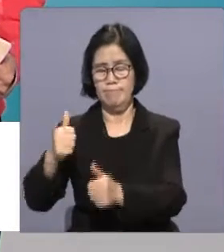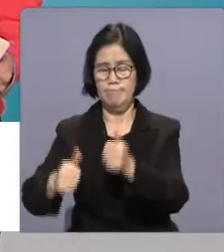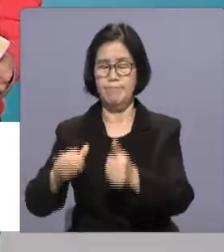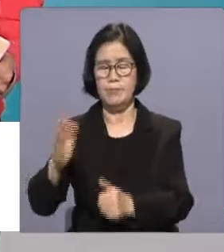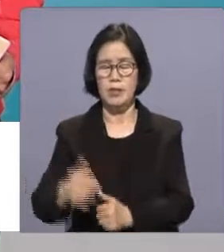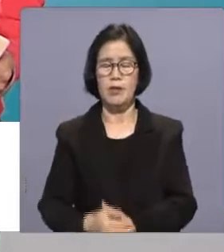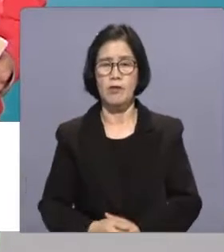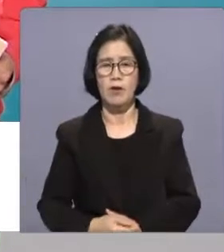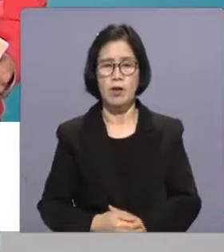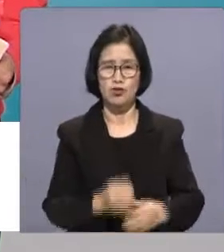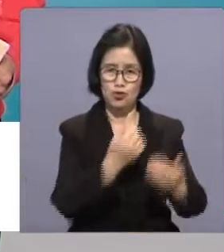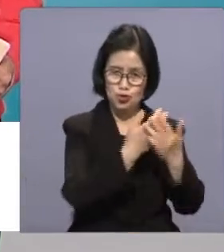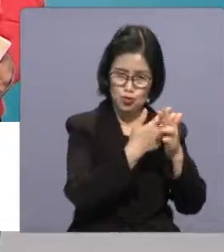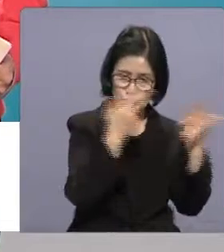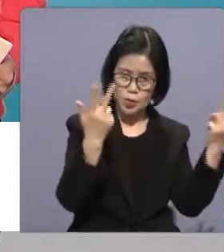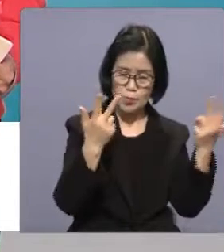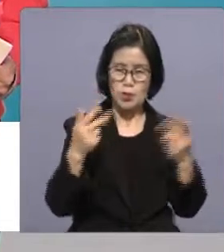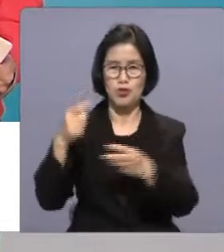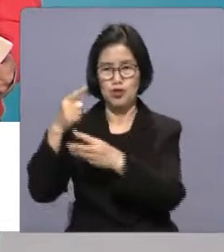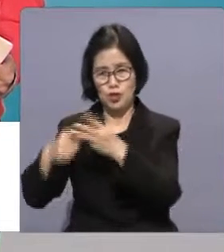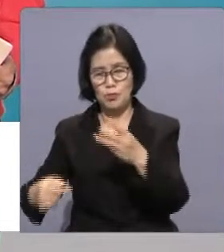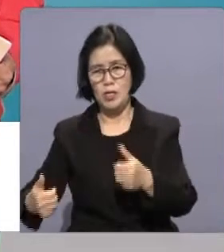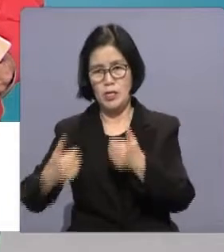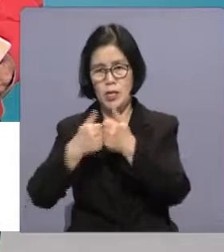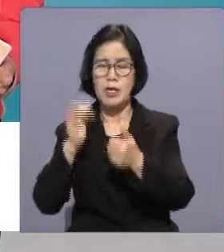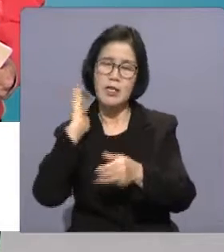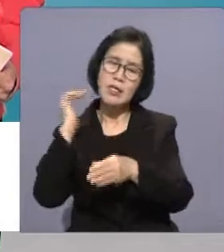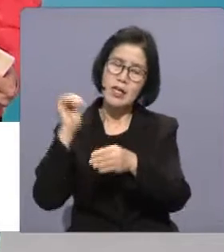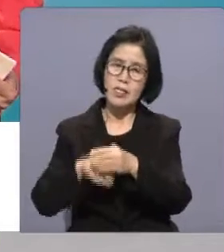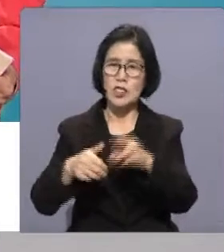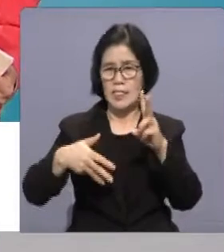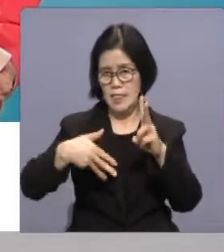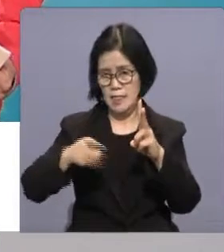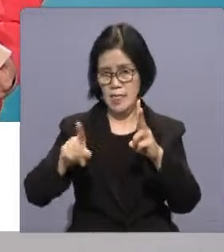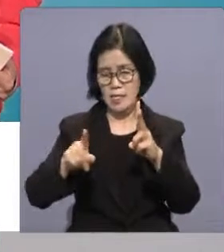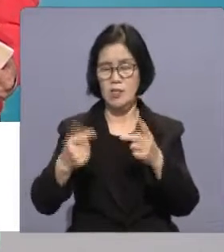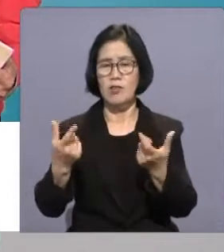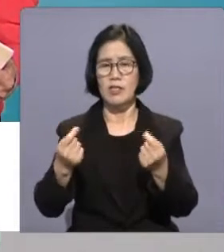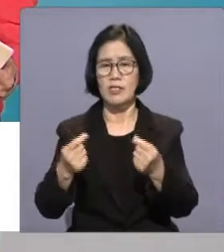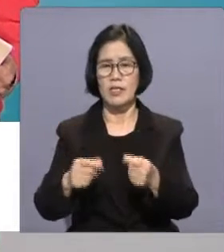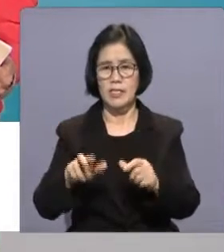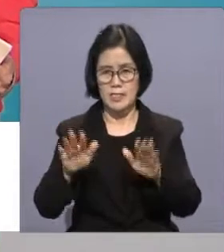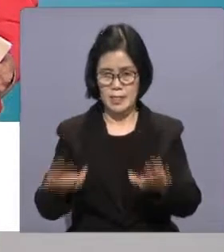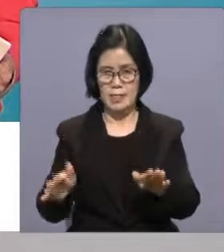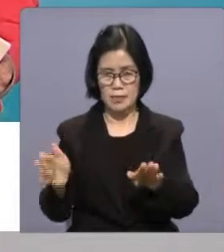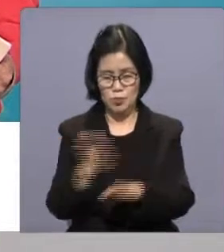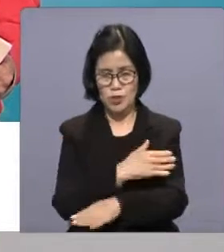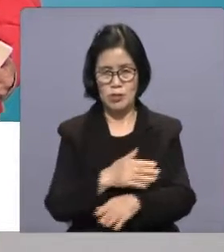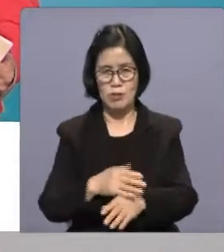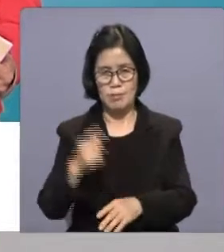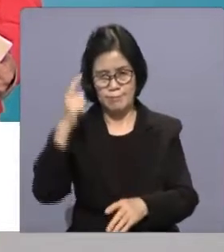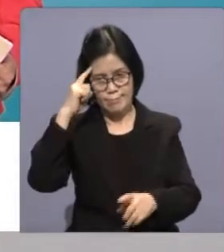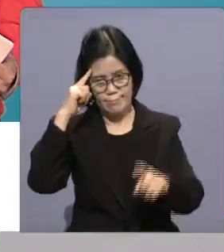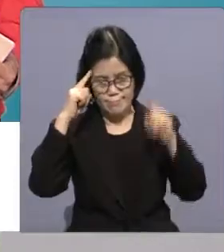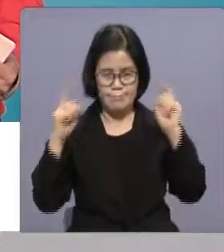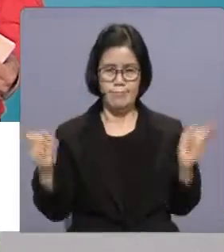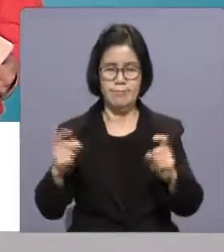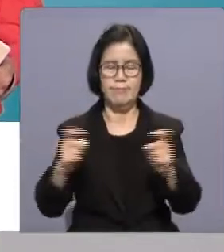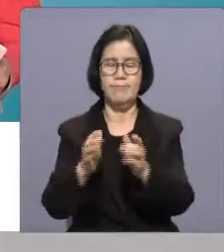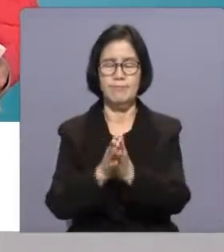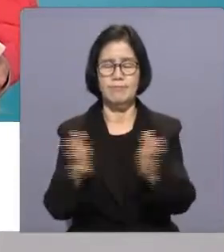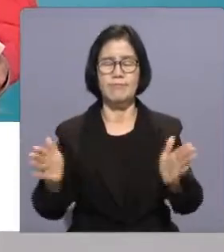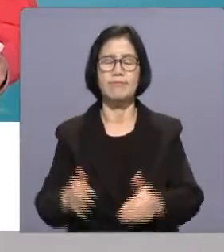이른바 명심과 윤심의 대결로 대선 2차전이란 평가답게 시작부터 기싸움이 치열합니다. 이정현